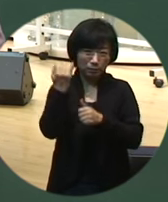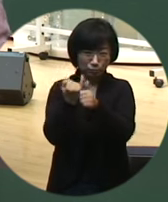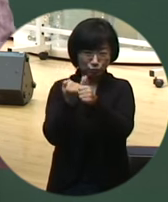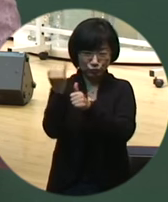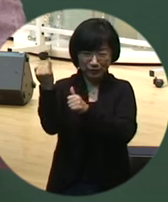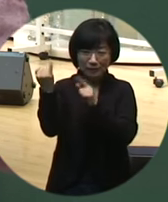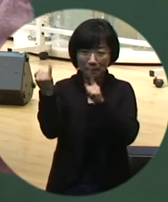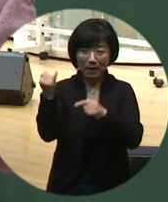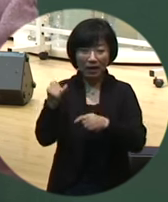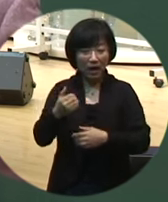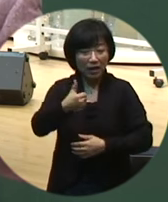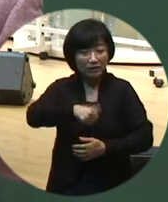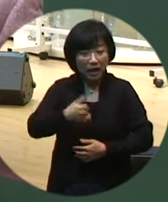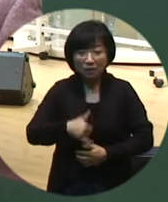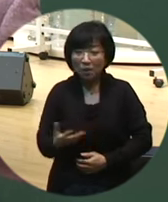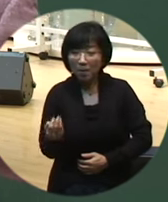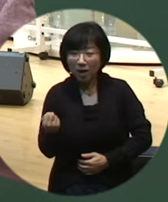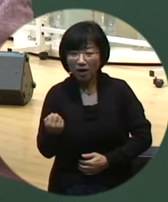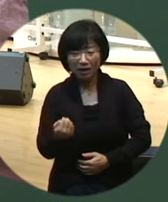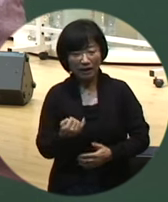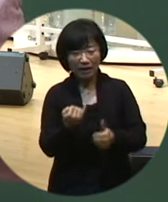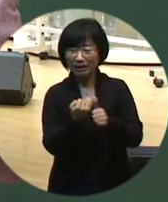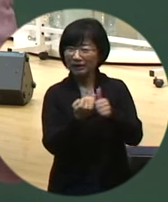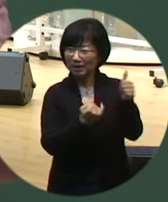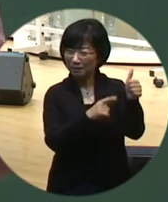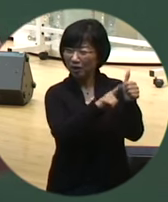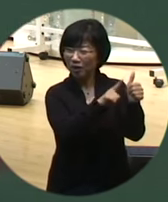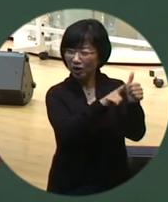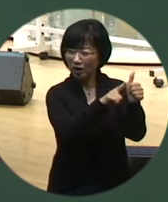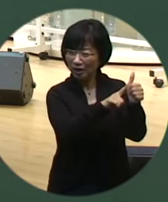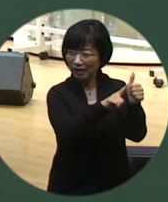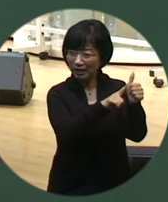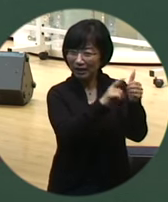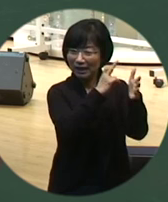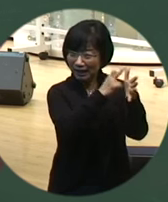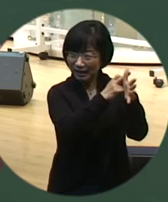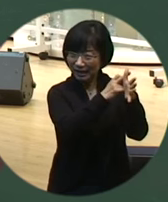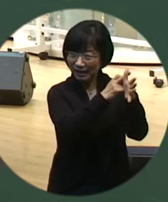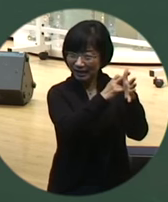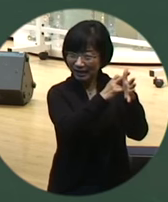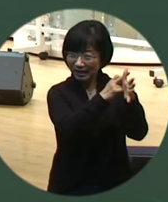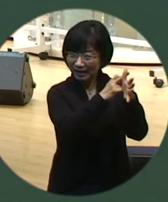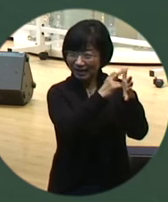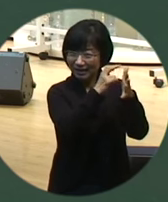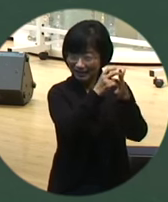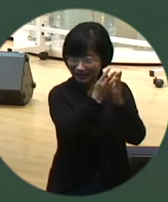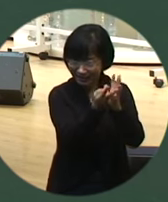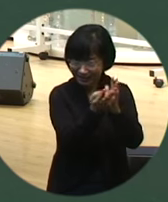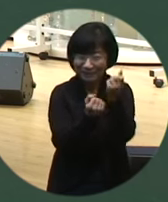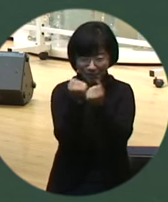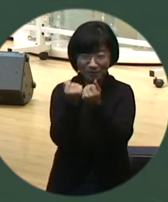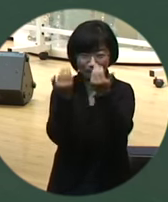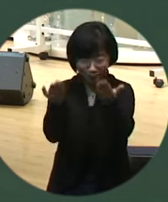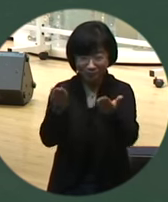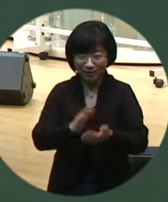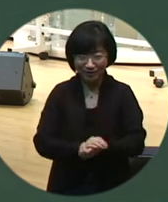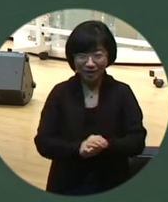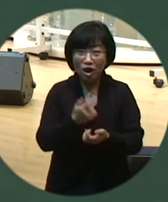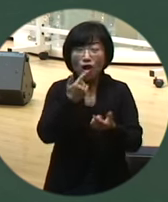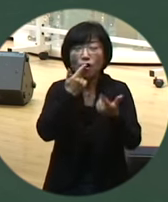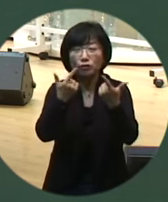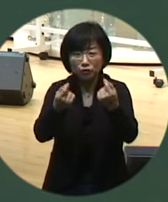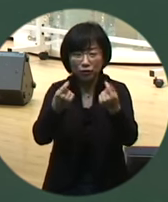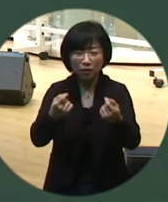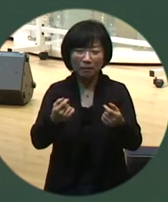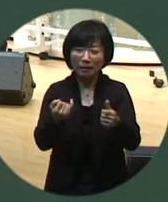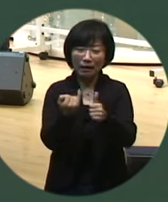how many children do you have, they count their husband and so they say. 큰 애는 남편이라. They say I have an eldest child, that's their husband. 그렇게 이해가 됐으면 이해가 잘 된 거예요. 그게. So if she's understood it that